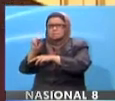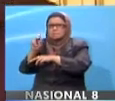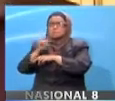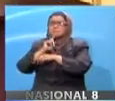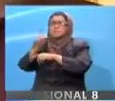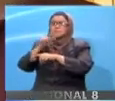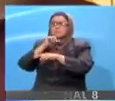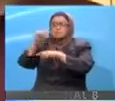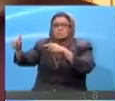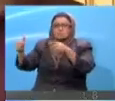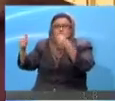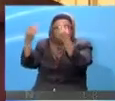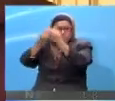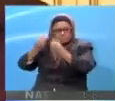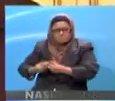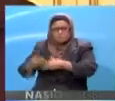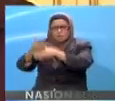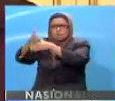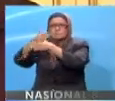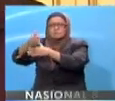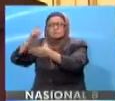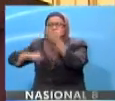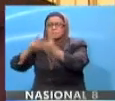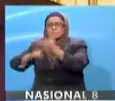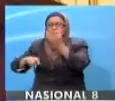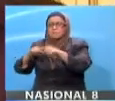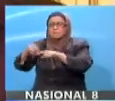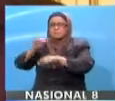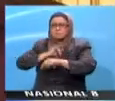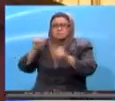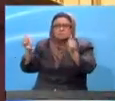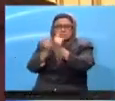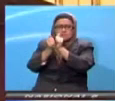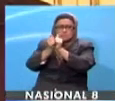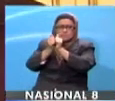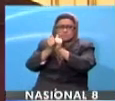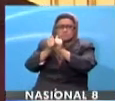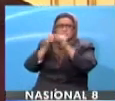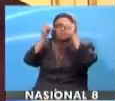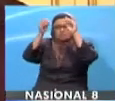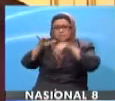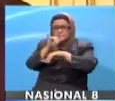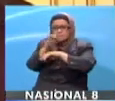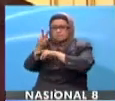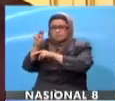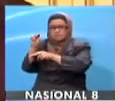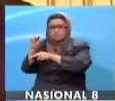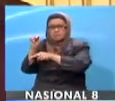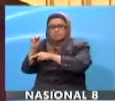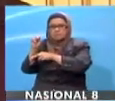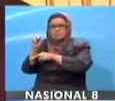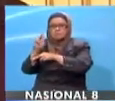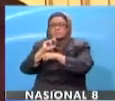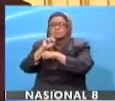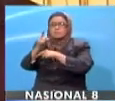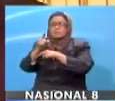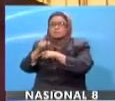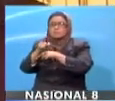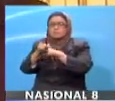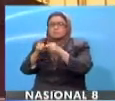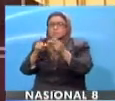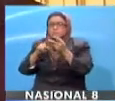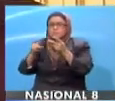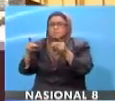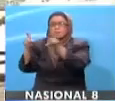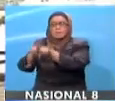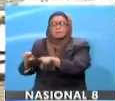nak share apa-apa pun. Bila saya dengan dia, saya apa ni memang akan rasa, oh, it feels like she's